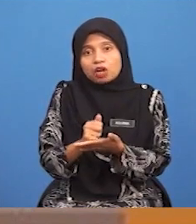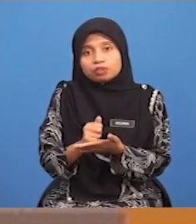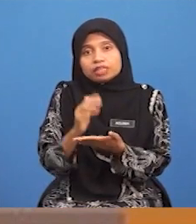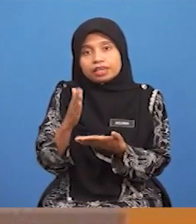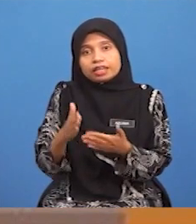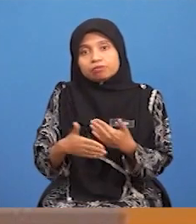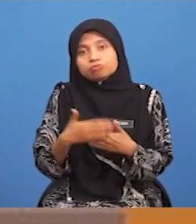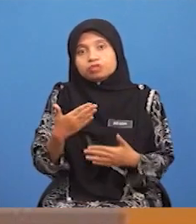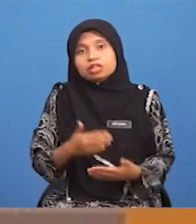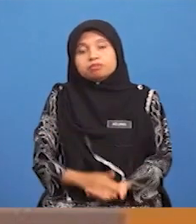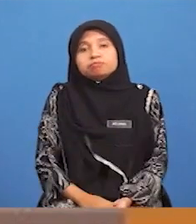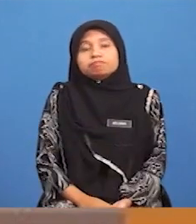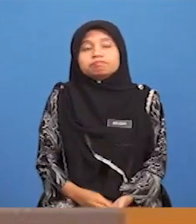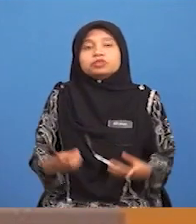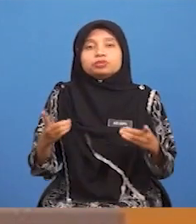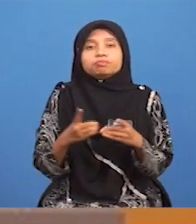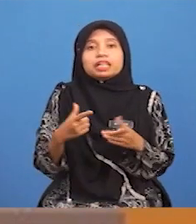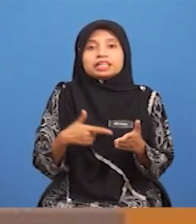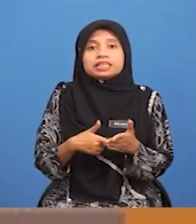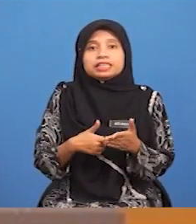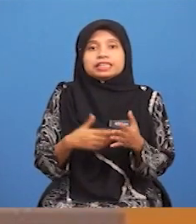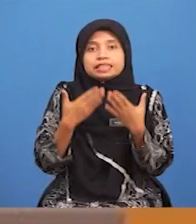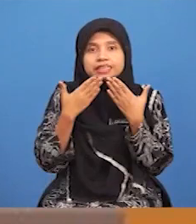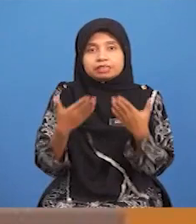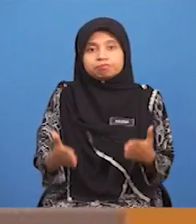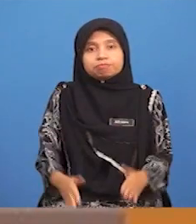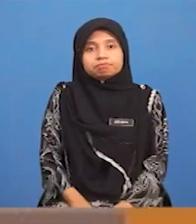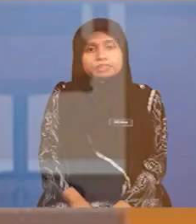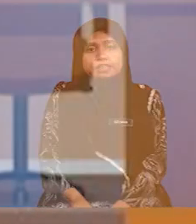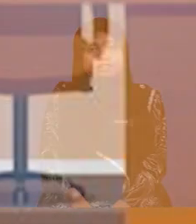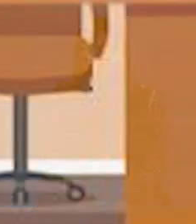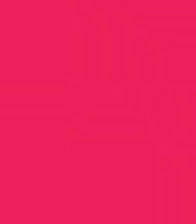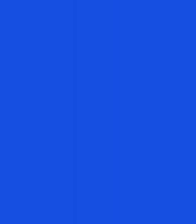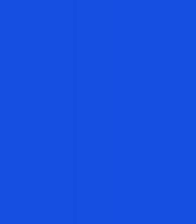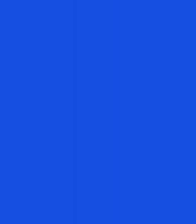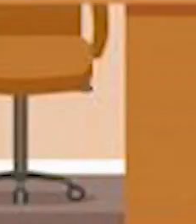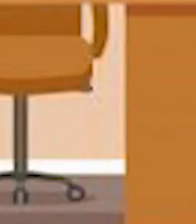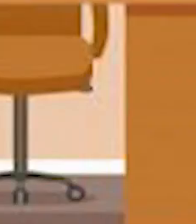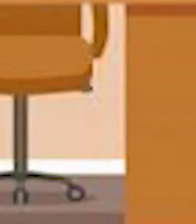akan jadi lebih mudah dan senang. Jumpa lagi. Sekian. Terima kasih.